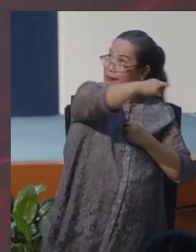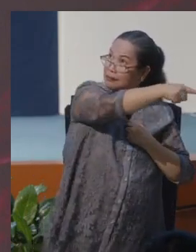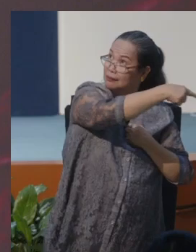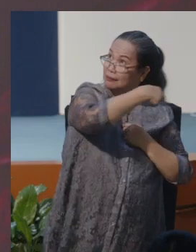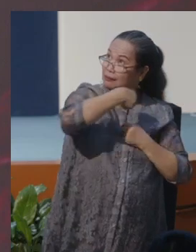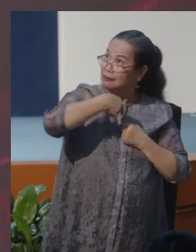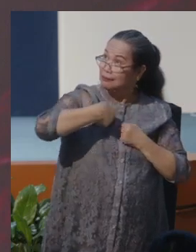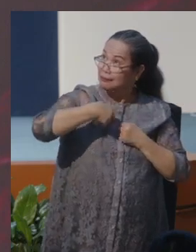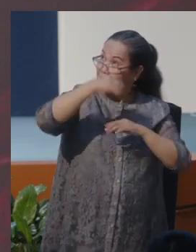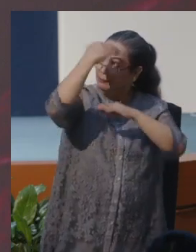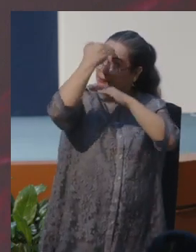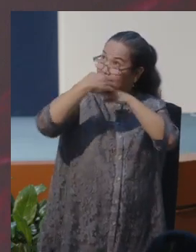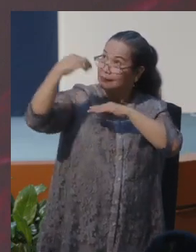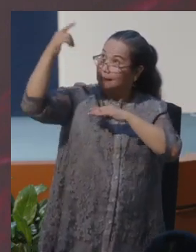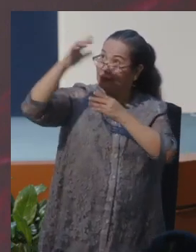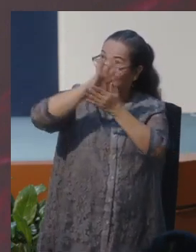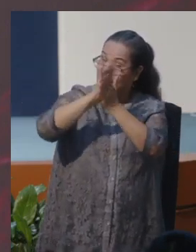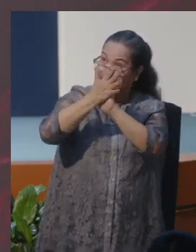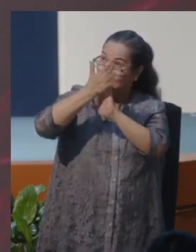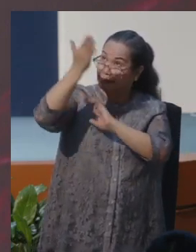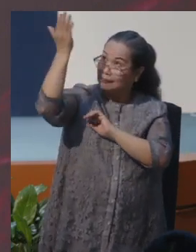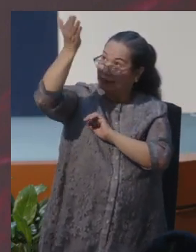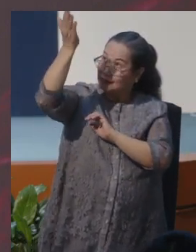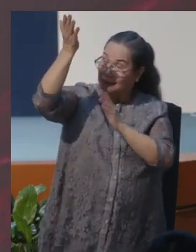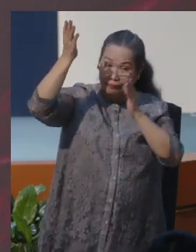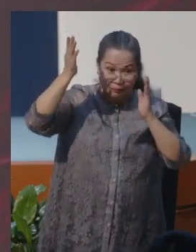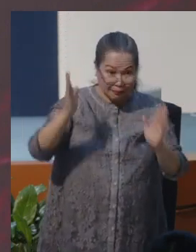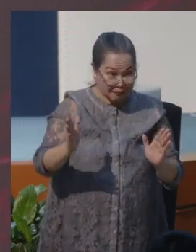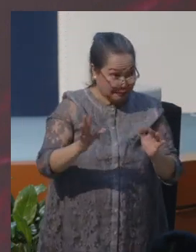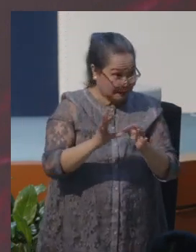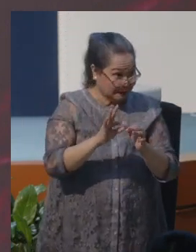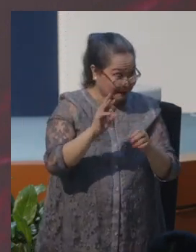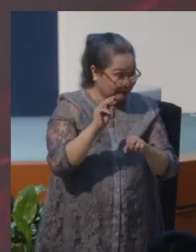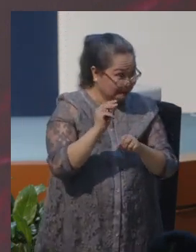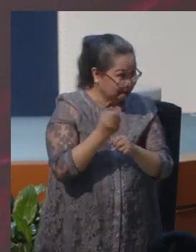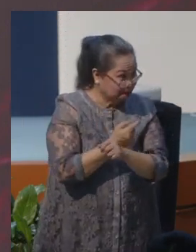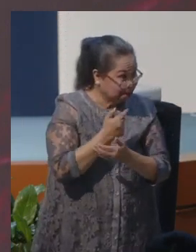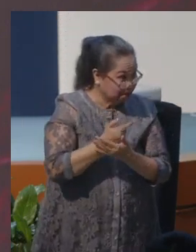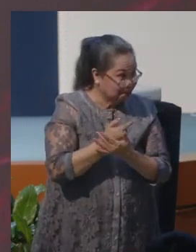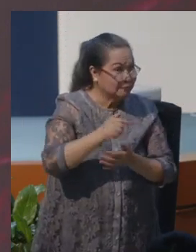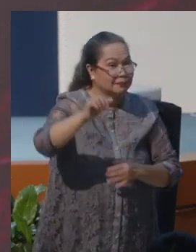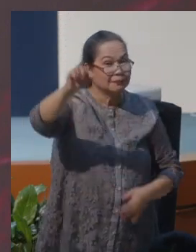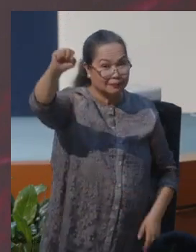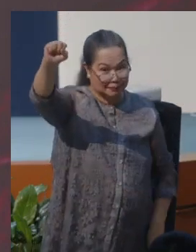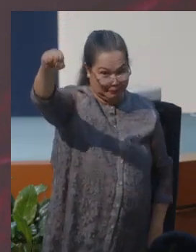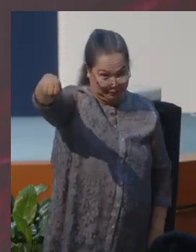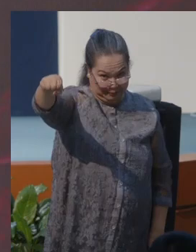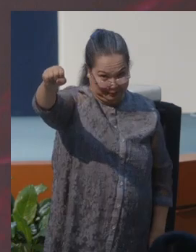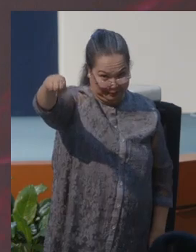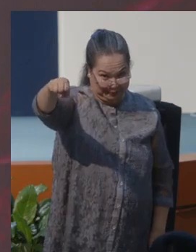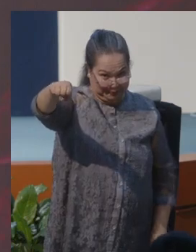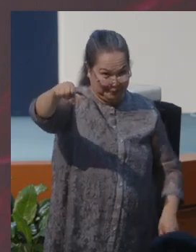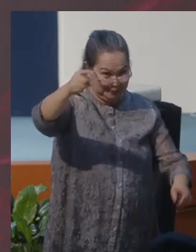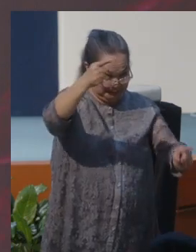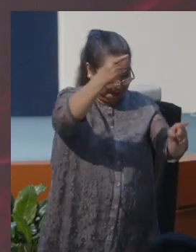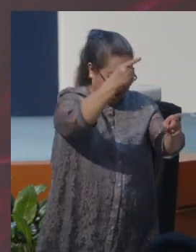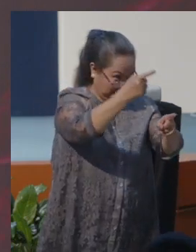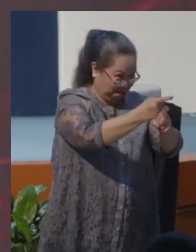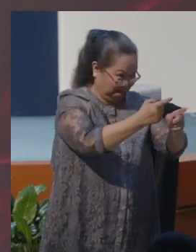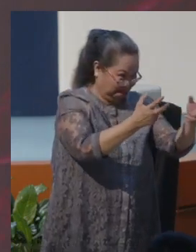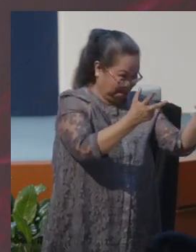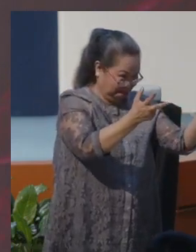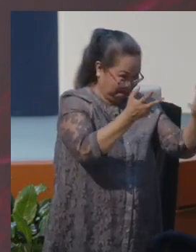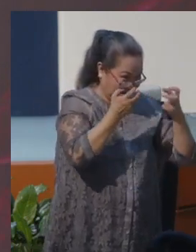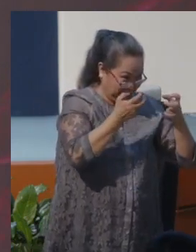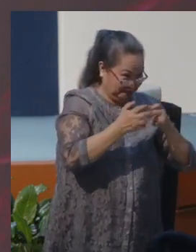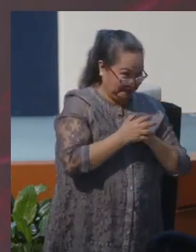ay tinawag na maging ministro ng Ebanghelyo? Opo, tama pong narinig ninyo.